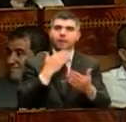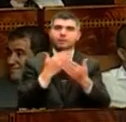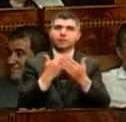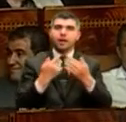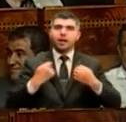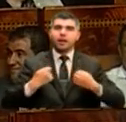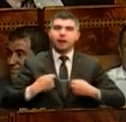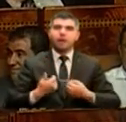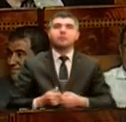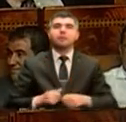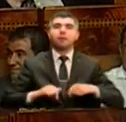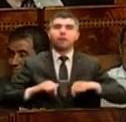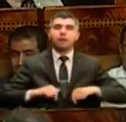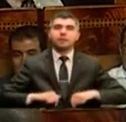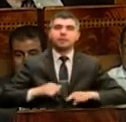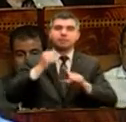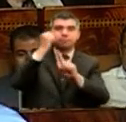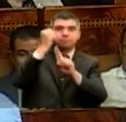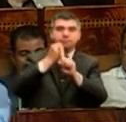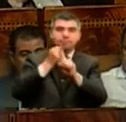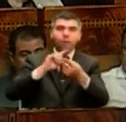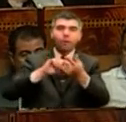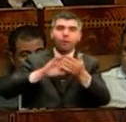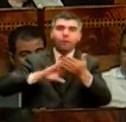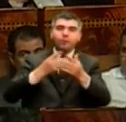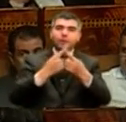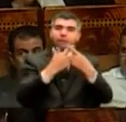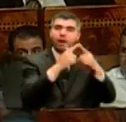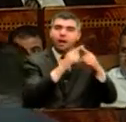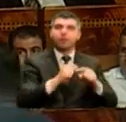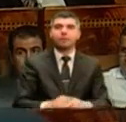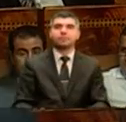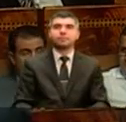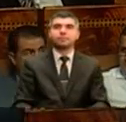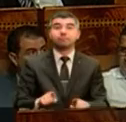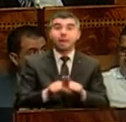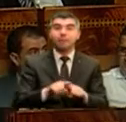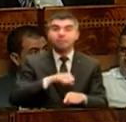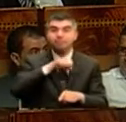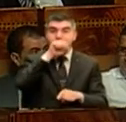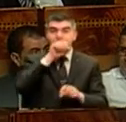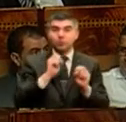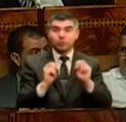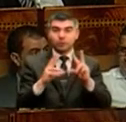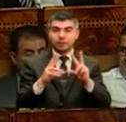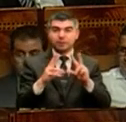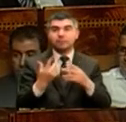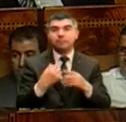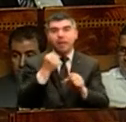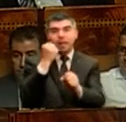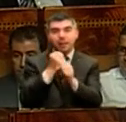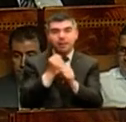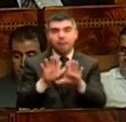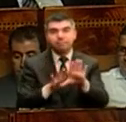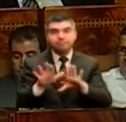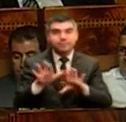السيد الرئيس، شكرا السيد الوزير على المجهودات التي تبذلونها في هذا المجال، وانا بغيت نحيي مختلف الاطر العاملين في هذا القطاع